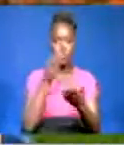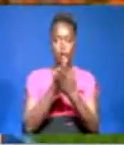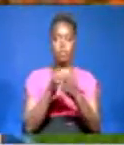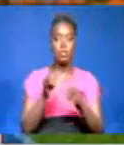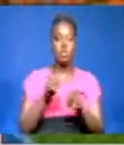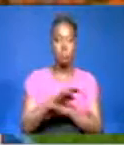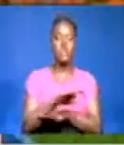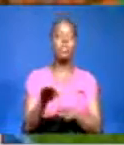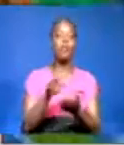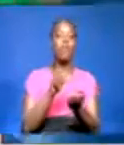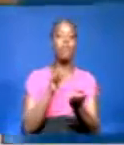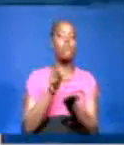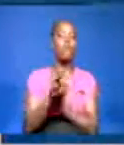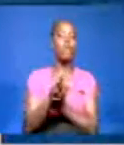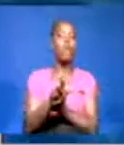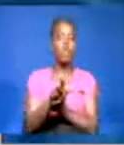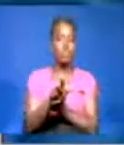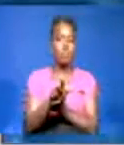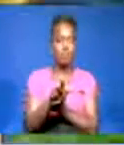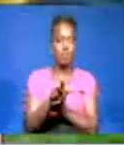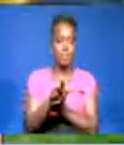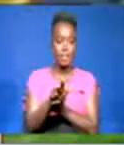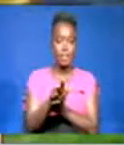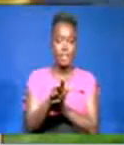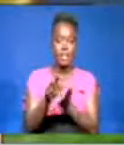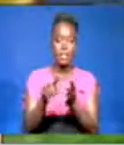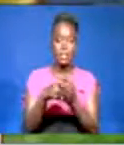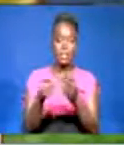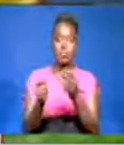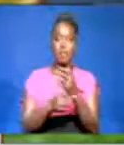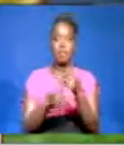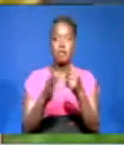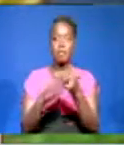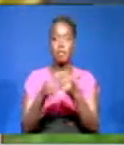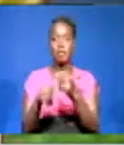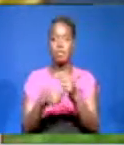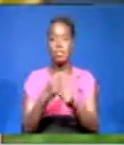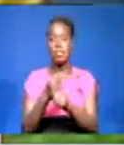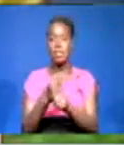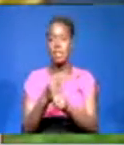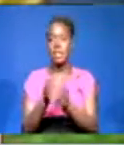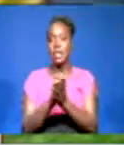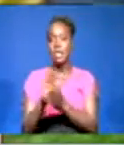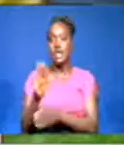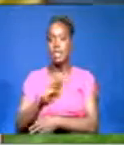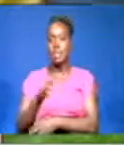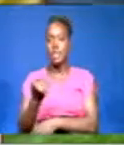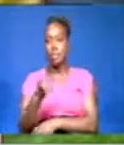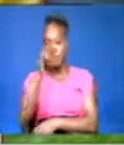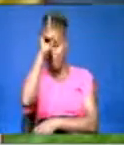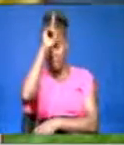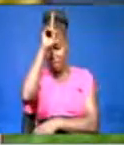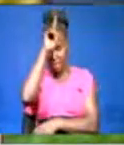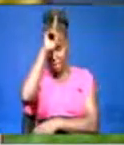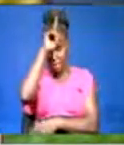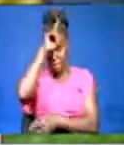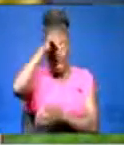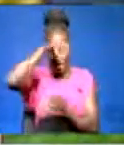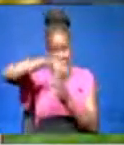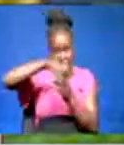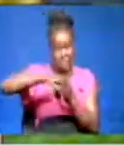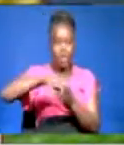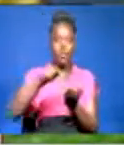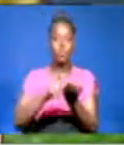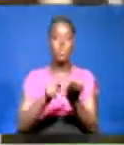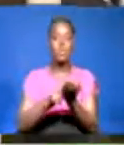vya Ebola. Chamko hilo lilianza mwezi Septemba mwaka huu katika sehemu moja ya mashambani katikati ya Uganda kwenye wilaya